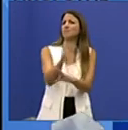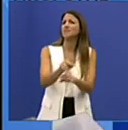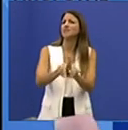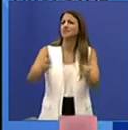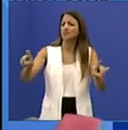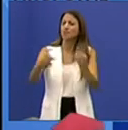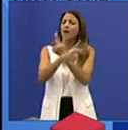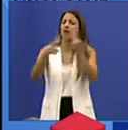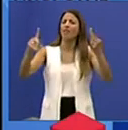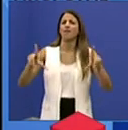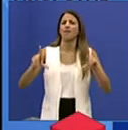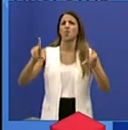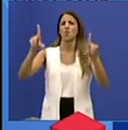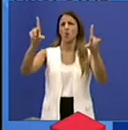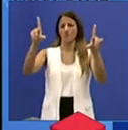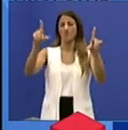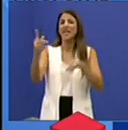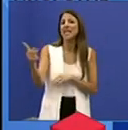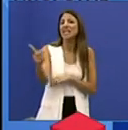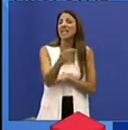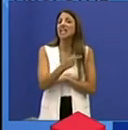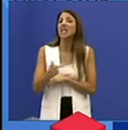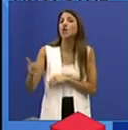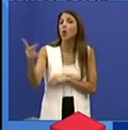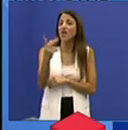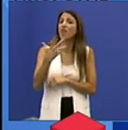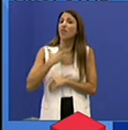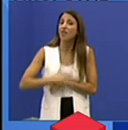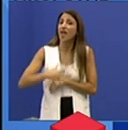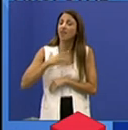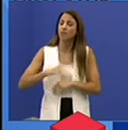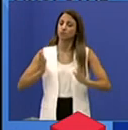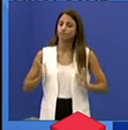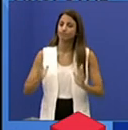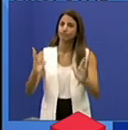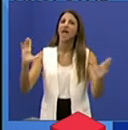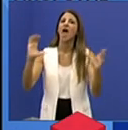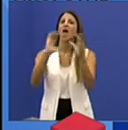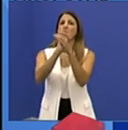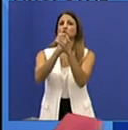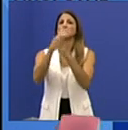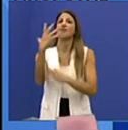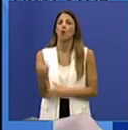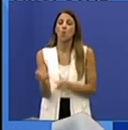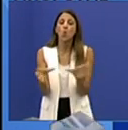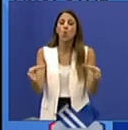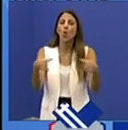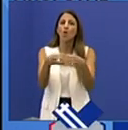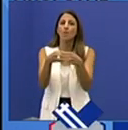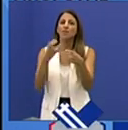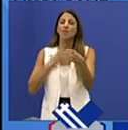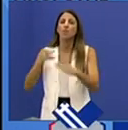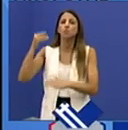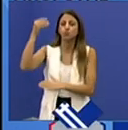ήταν ξεκάθαρη. Η κοινωνία θέλει να πάμε μπροστά ενωμένοι, όλοι μαζί,